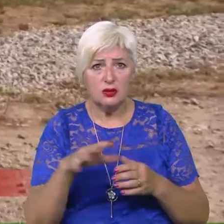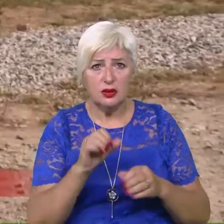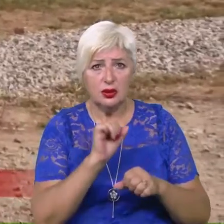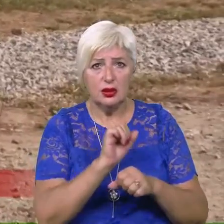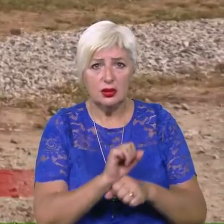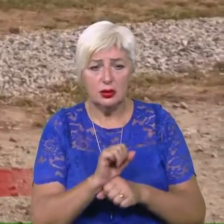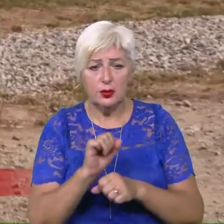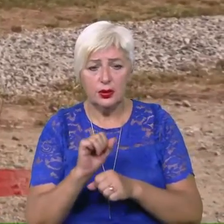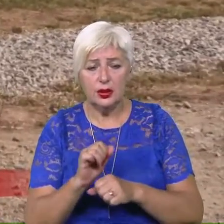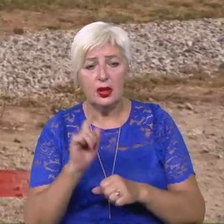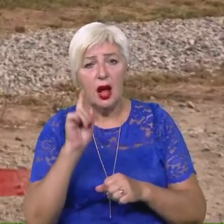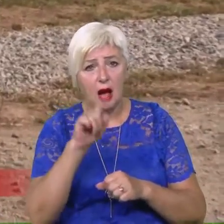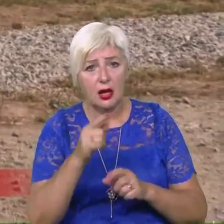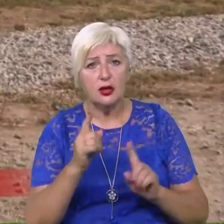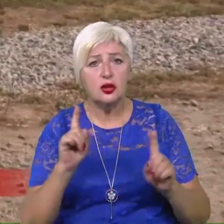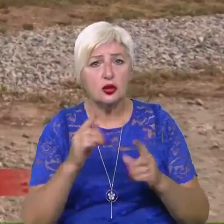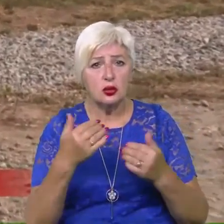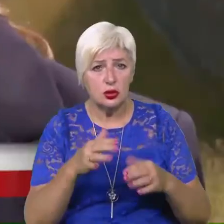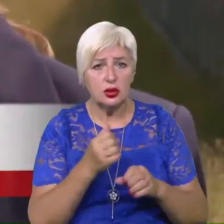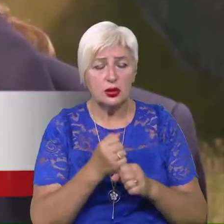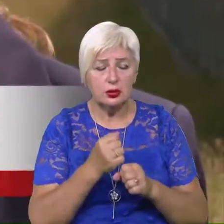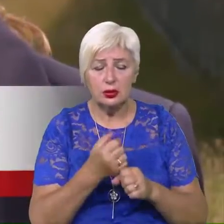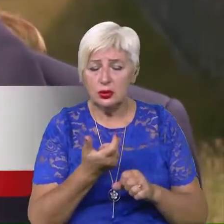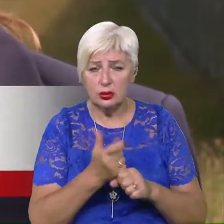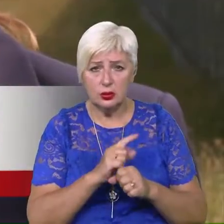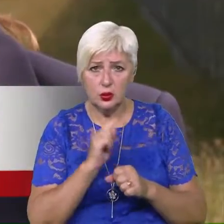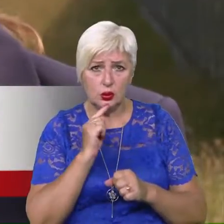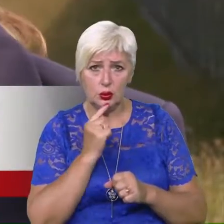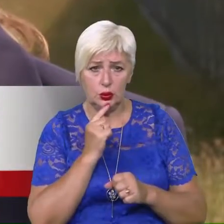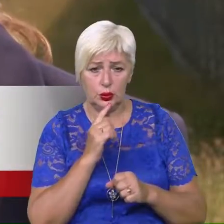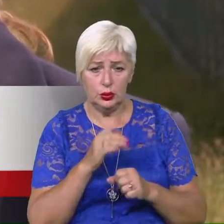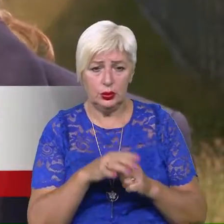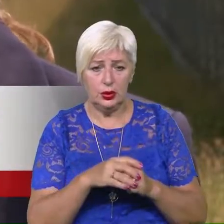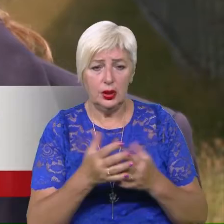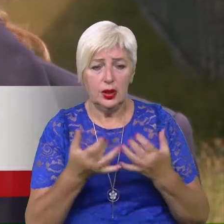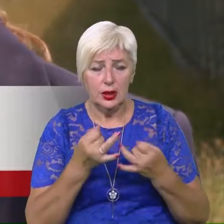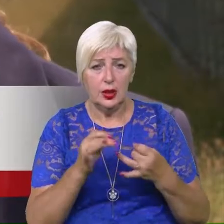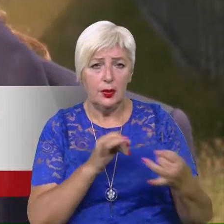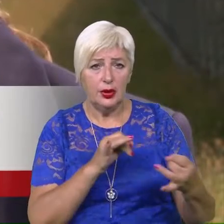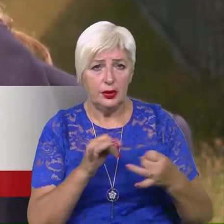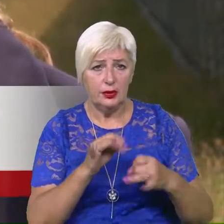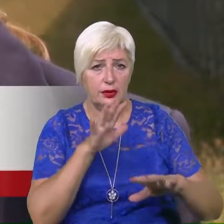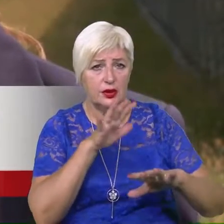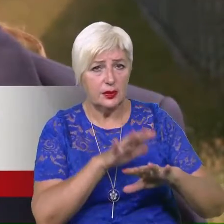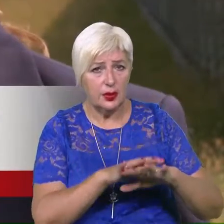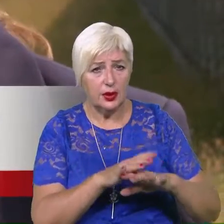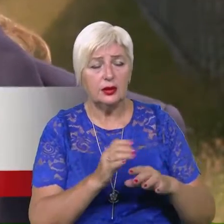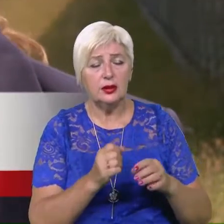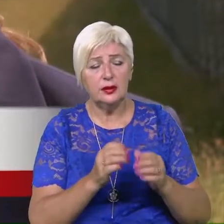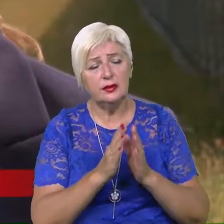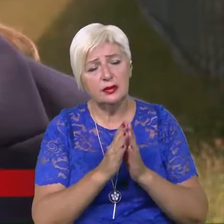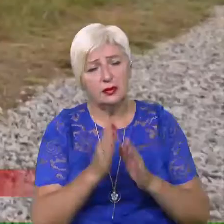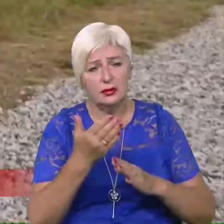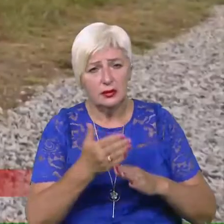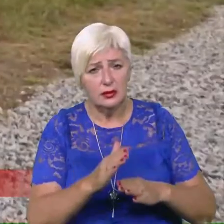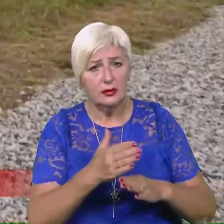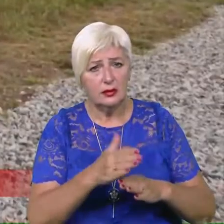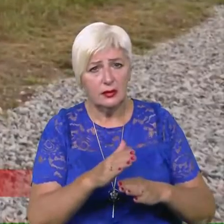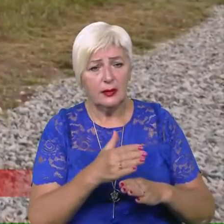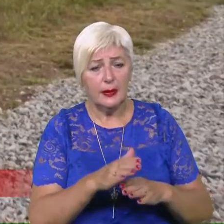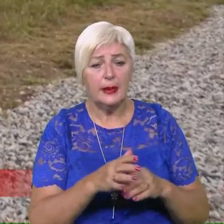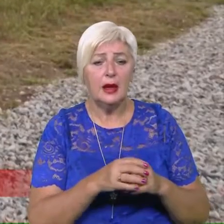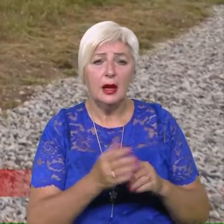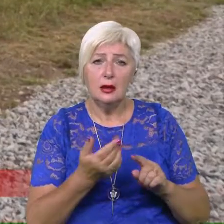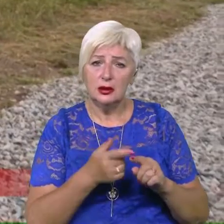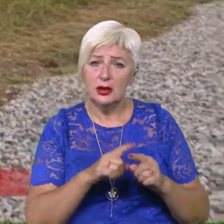вже збудовані, ледь зводять кінці з кінцями. Зараз ми в переговорах з банками з приводу реструктуризації. Все це дуже складний процес.